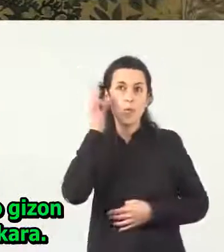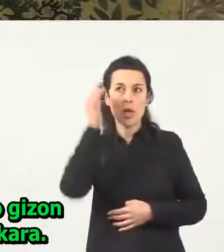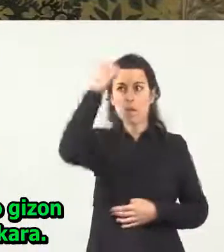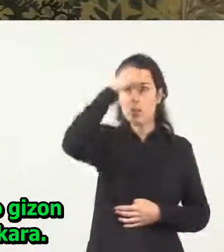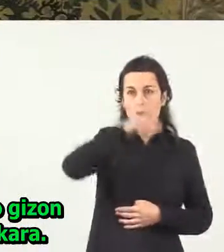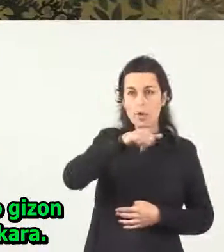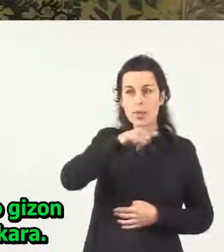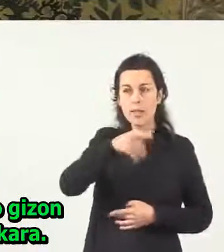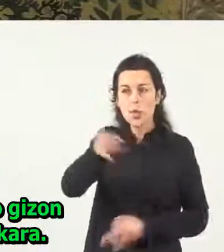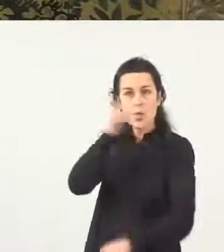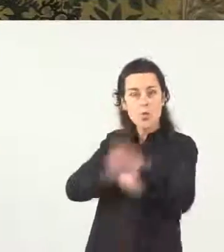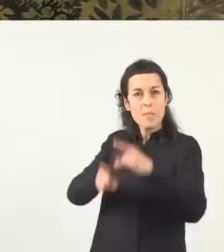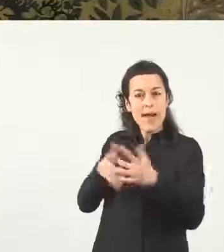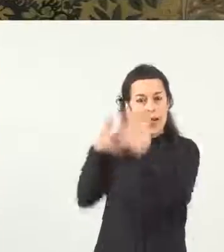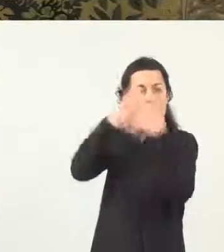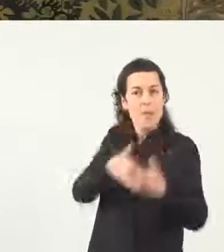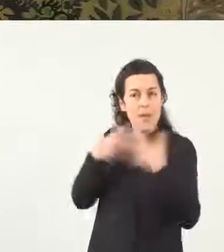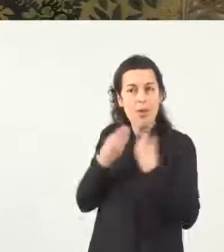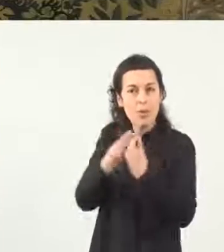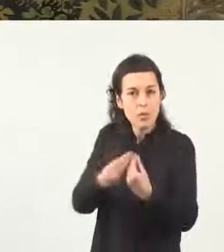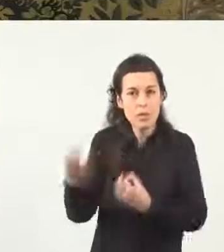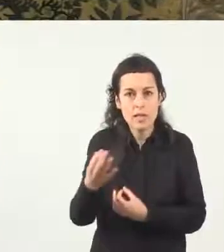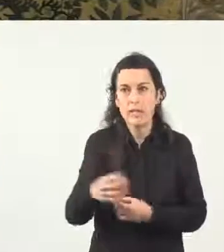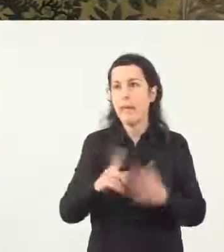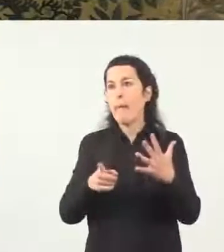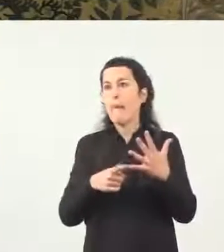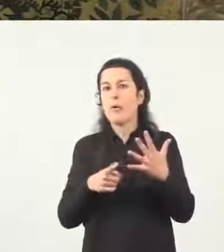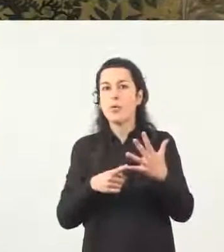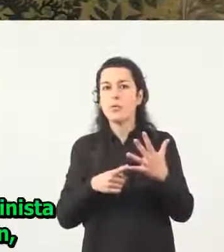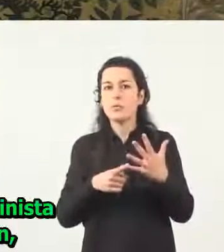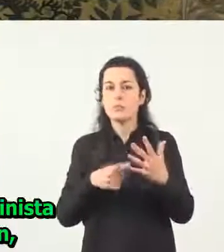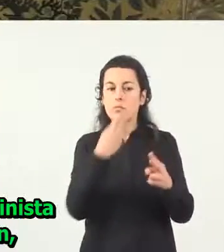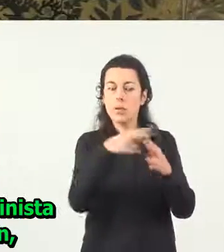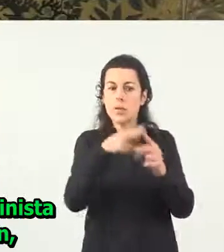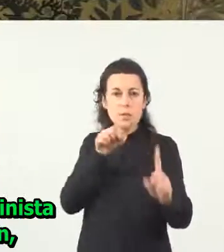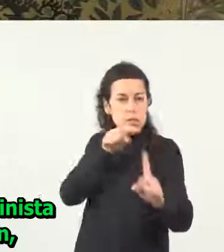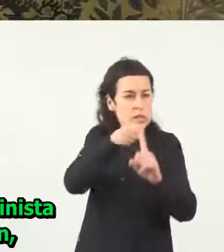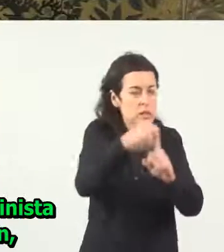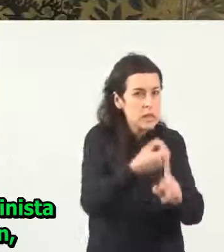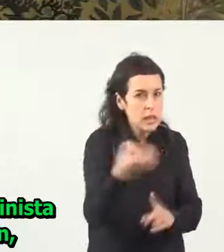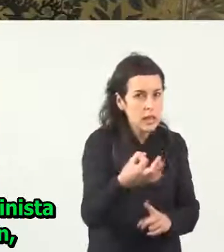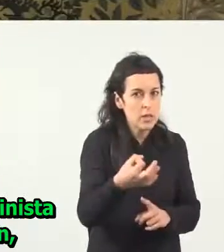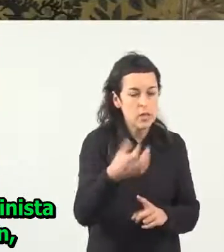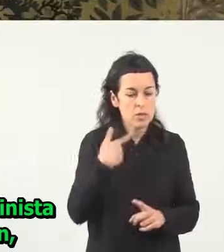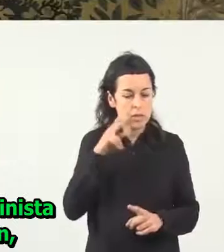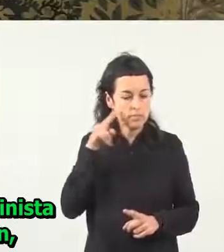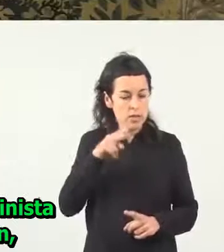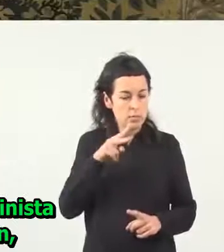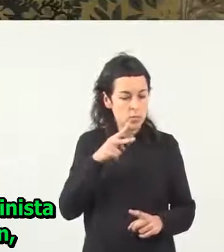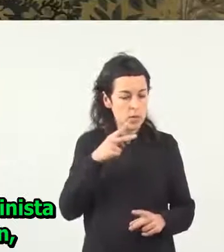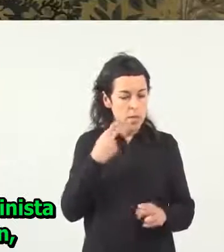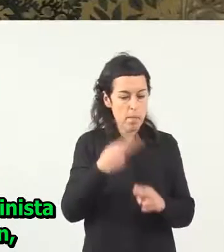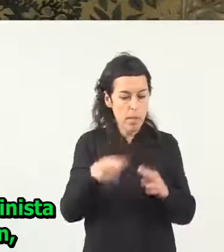gizonak eta emakumeak ekartzeko burrukara. Jakin behar dugu politikoekin, politikoak presionatzen. Osea, azten bagara pentsatzen politika feminista edo